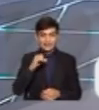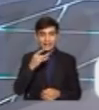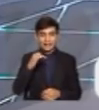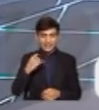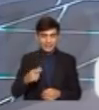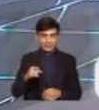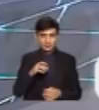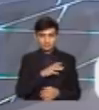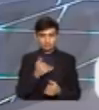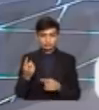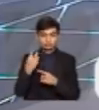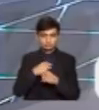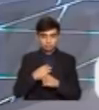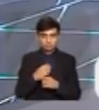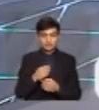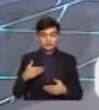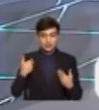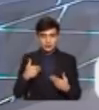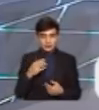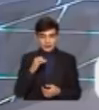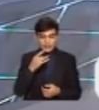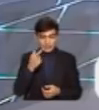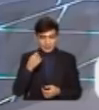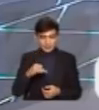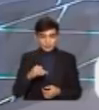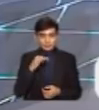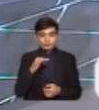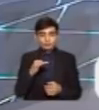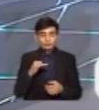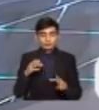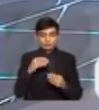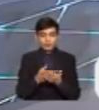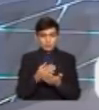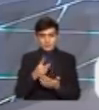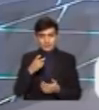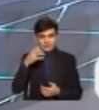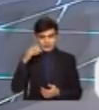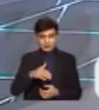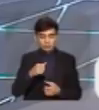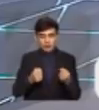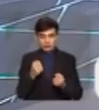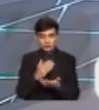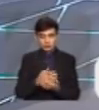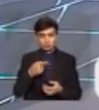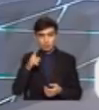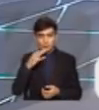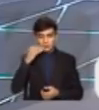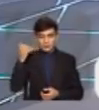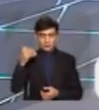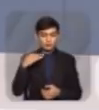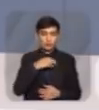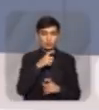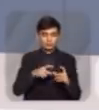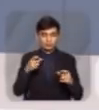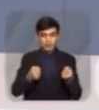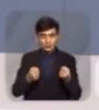он в нашей студии. Здравствуйте, Сергей. Здравствуйте, скажу. Здравствуйте. Почти 200 тысяч автомобилей. Очень впечатляющие цифры. Угу. Как выяснилось, многие из этих